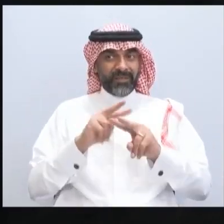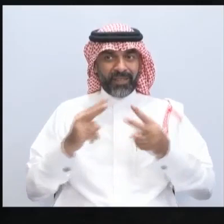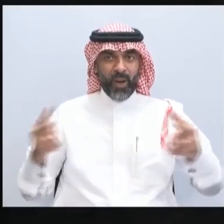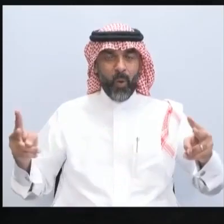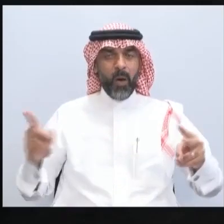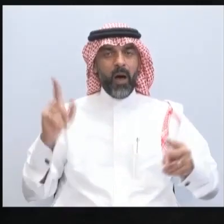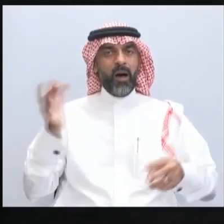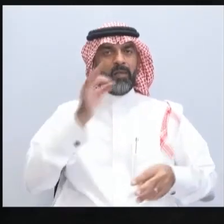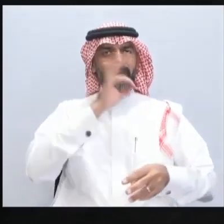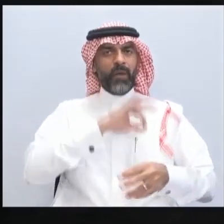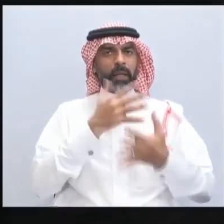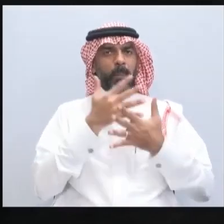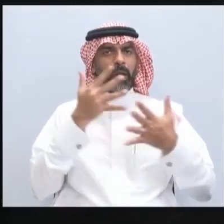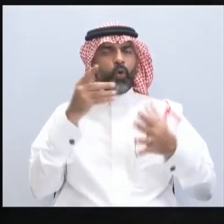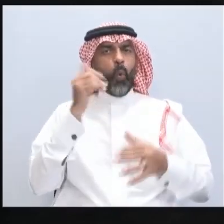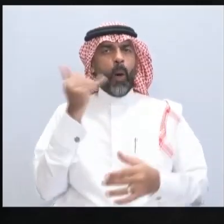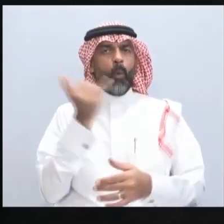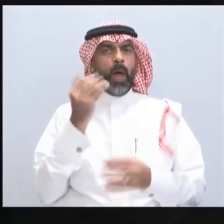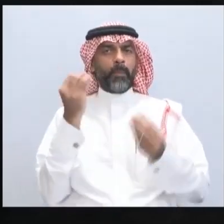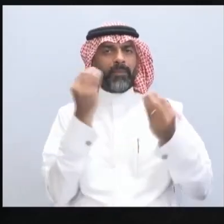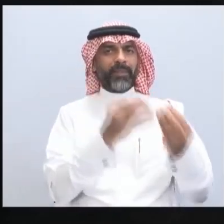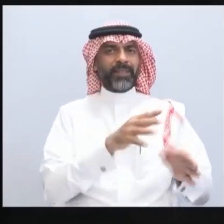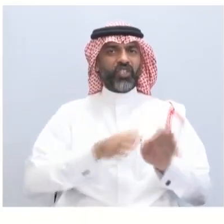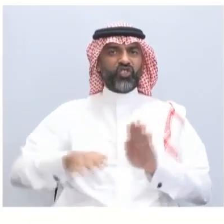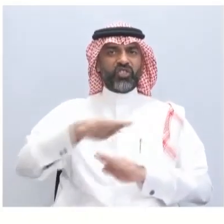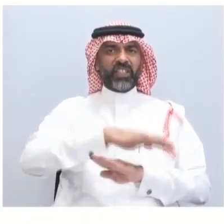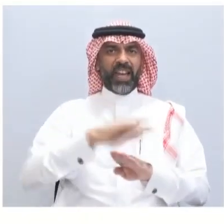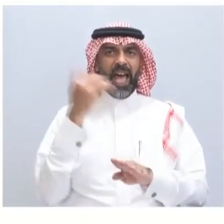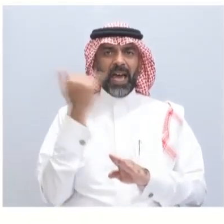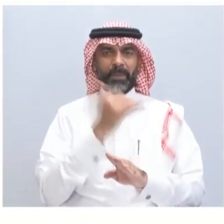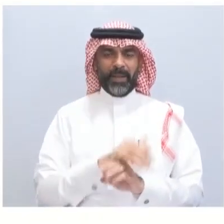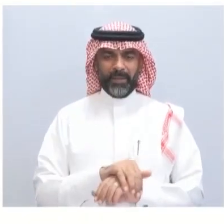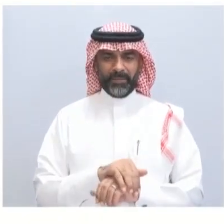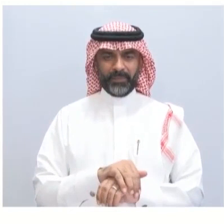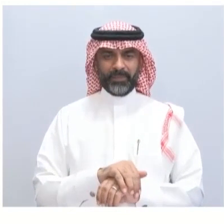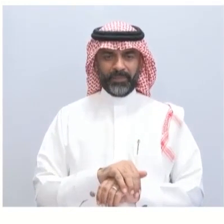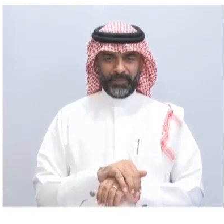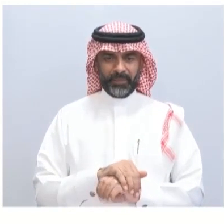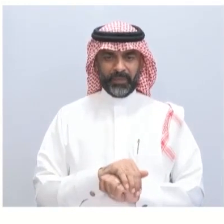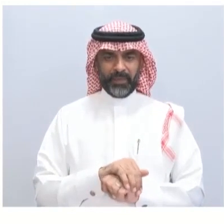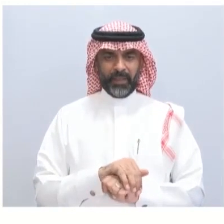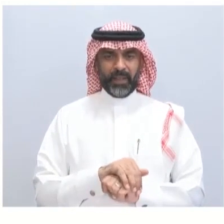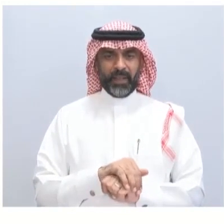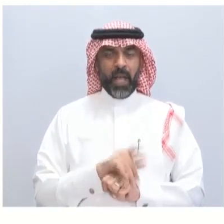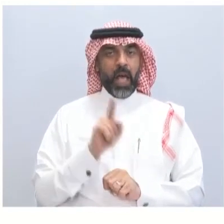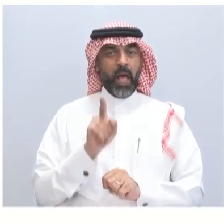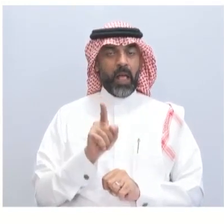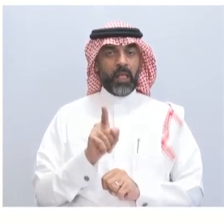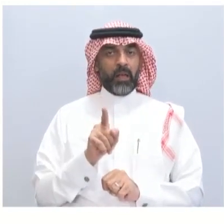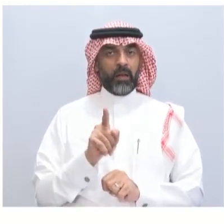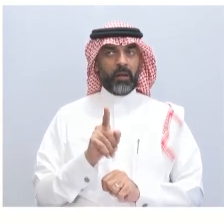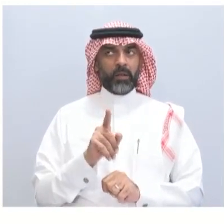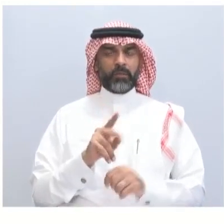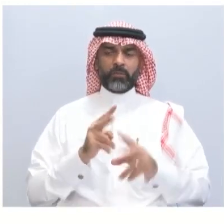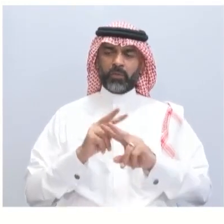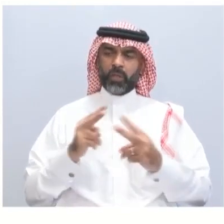شبه الجزيره العربيه اهميه عظمى حيث ادى ذلك الى تنوع في البيئه